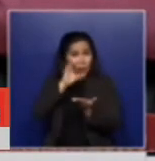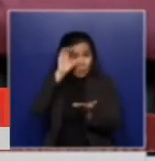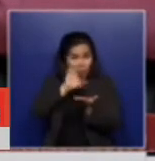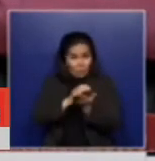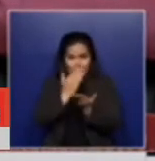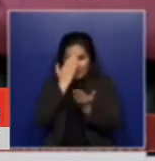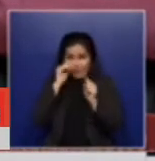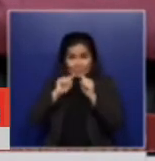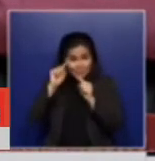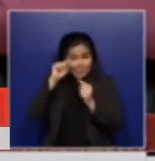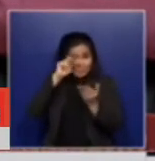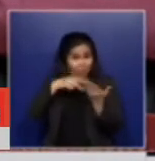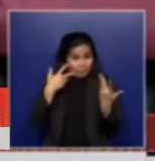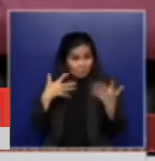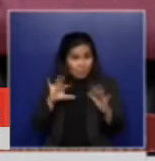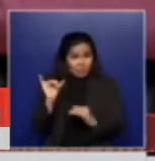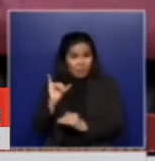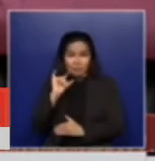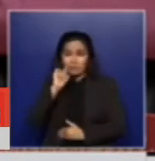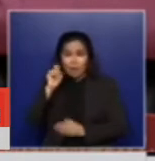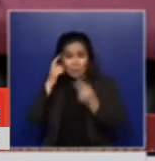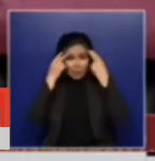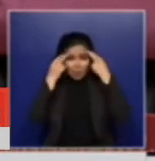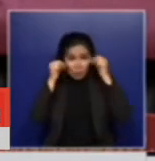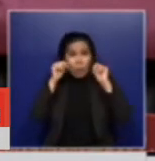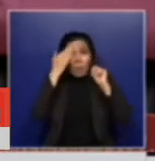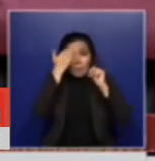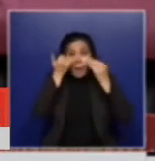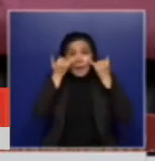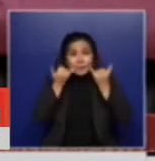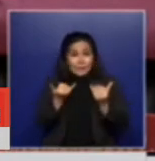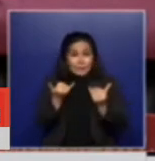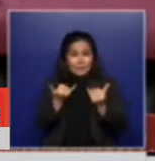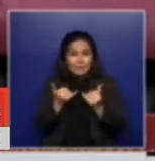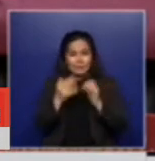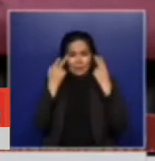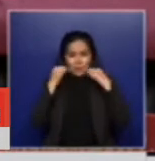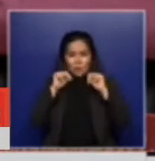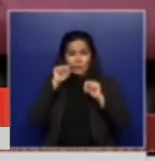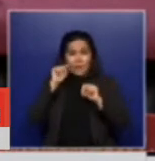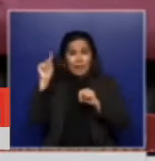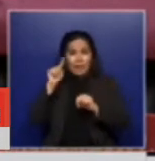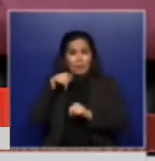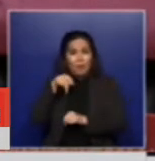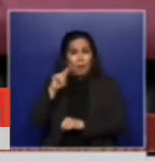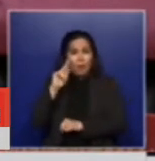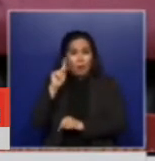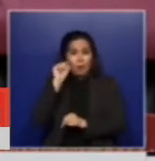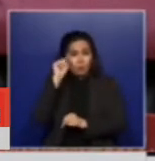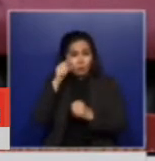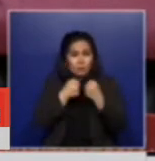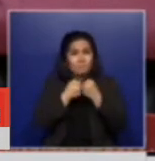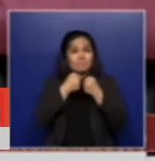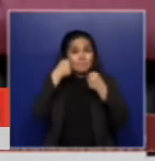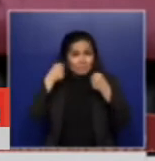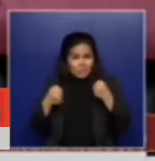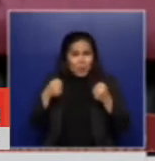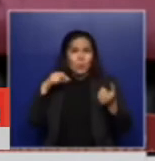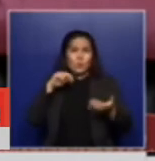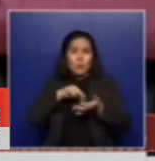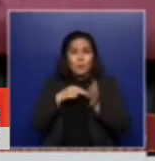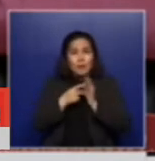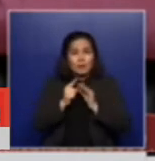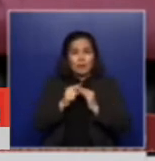ได้พูดไปเมื่อสักครู่หรือเปล่าเพราะสิ่งที่ท่านกำลังทำอยู่ในวันนี้ครับ มันคือการสร้างอุปสรรคต่อการ